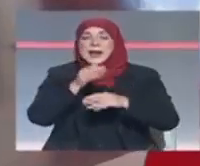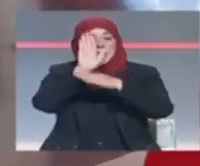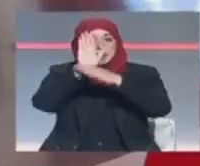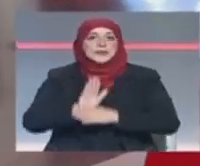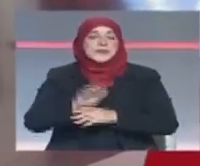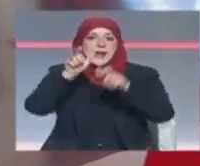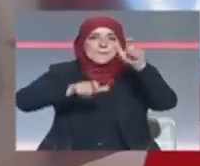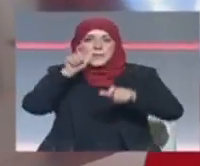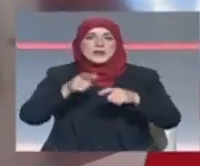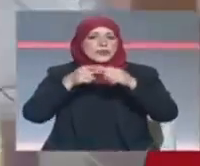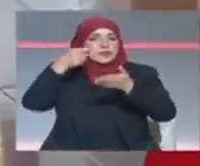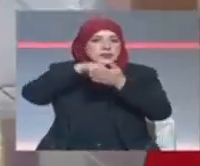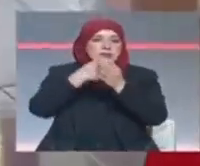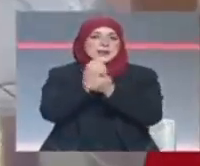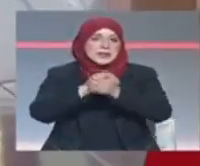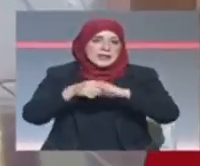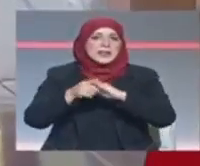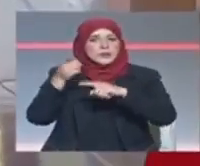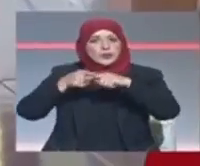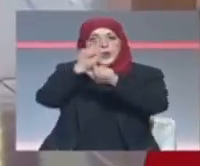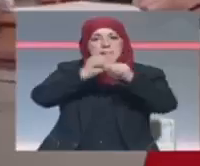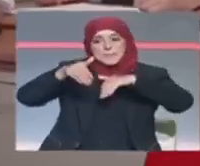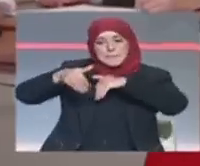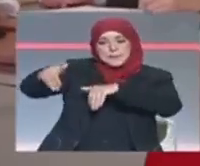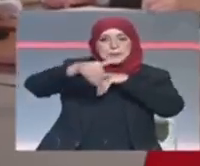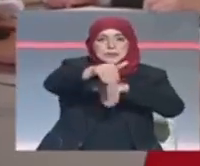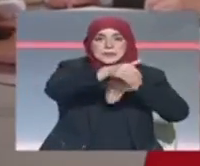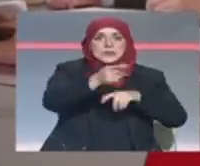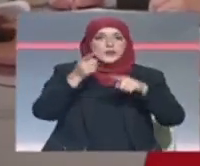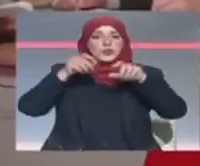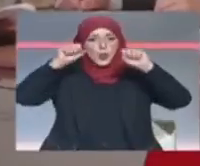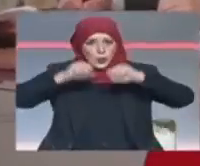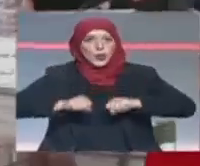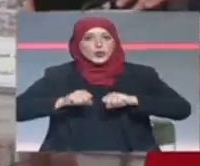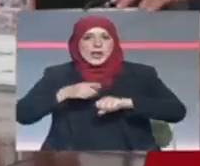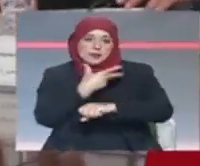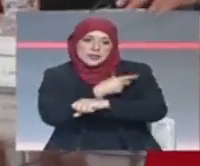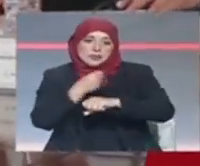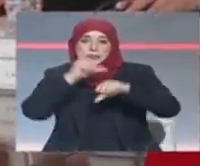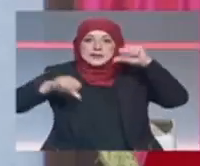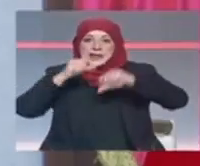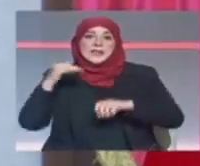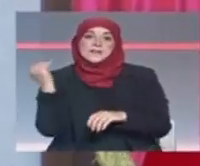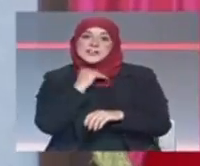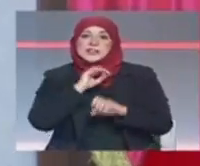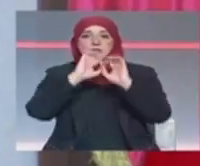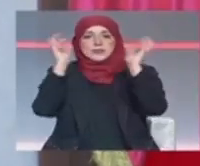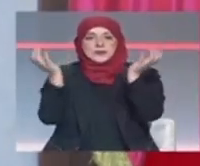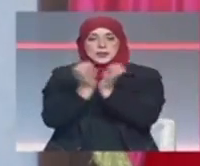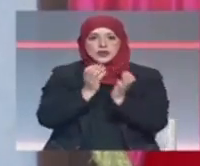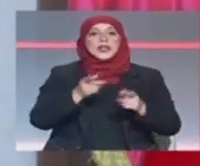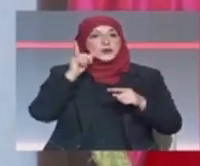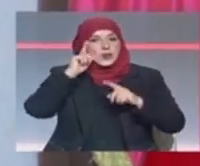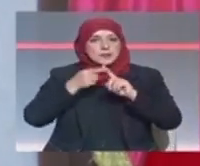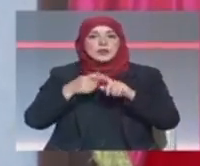الفرديه والجماعيه واحترام تباعد الجسدي والقدره على انجاز التحاليل الطبيه السريعه والشامله وعلى تطبيق